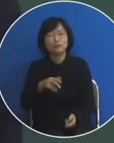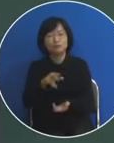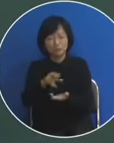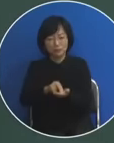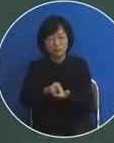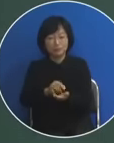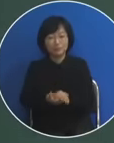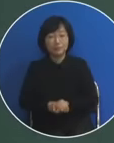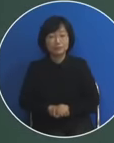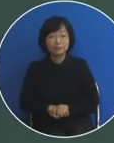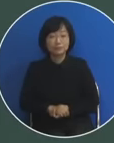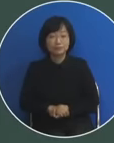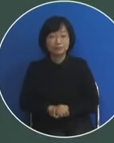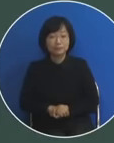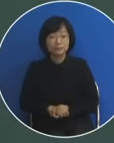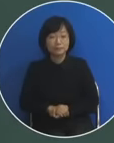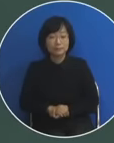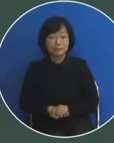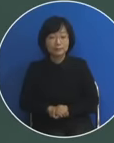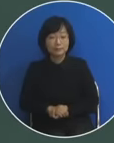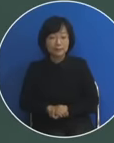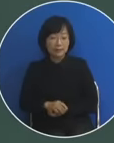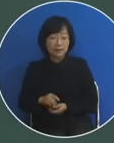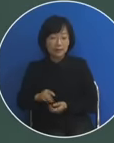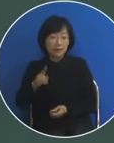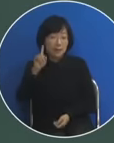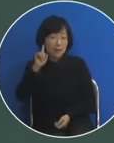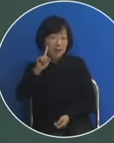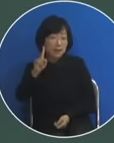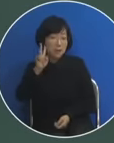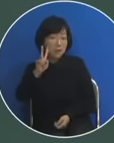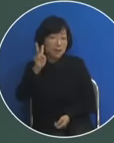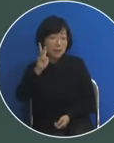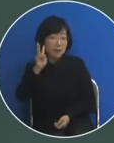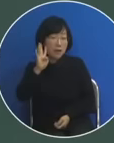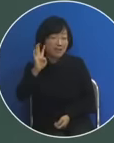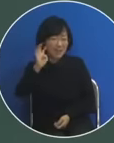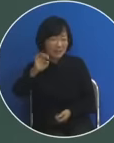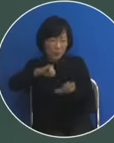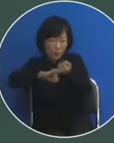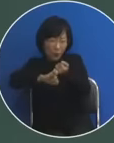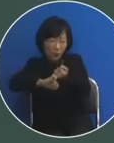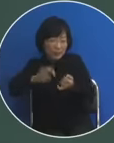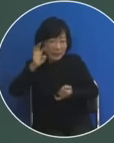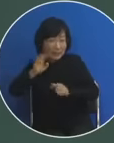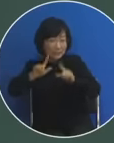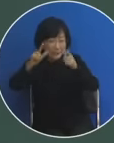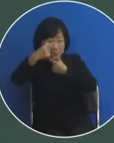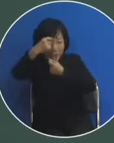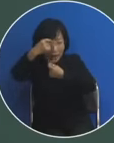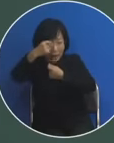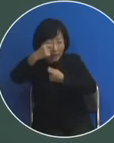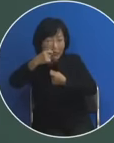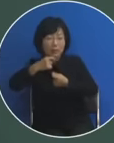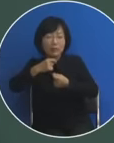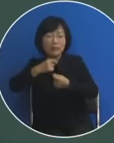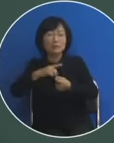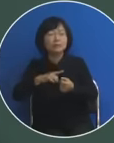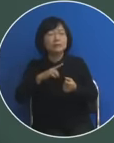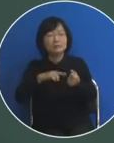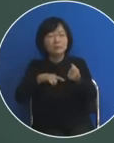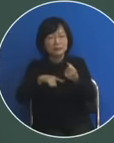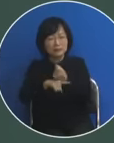여러분은 40일 동안 날짜로 채우란 말도 되지만 그 말이 아니지 않습니까? And I may be saying that you have to fill those 40 days, but that's not exactly what I